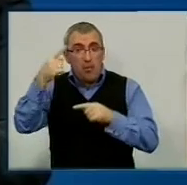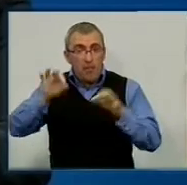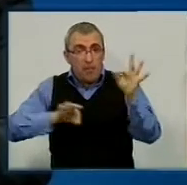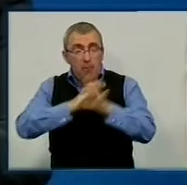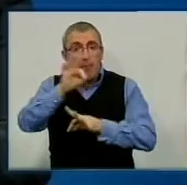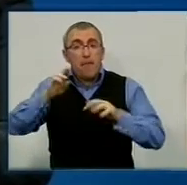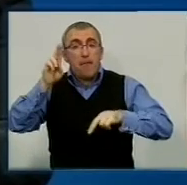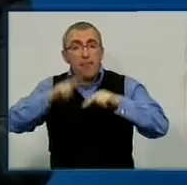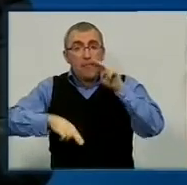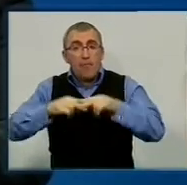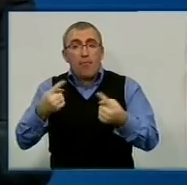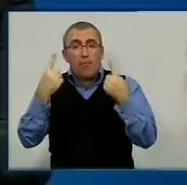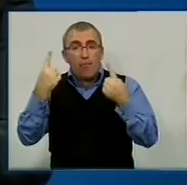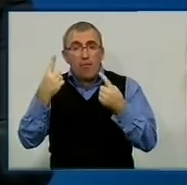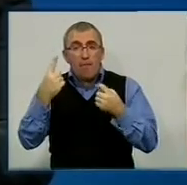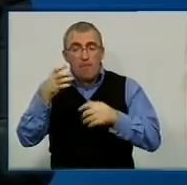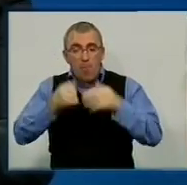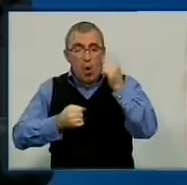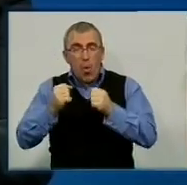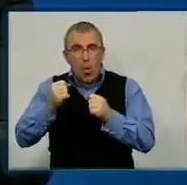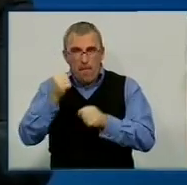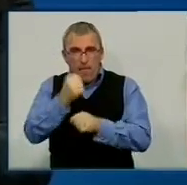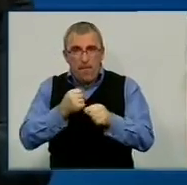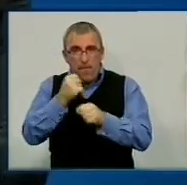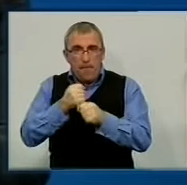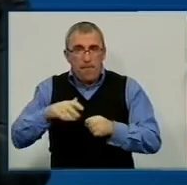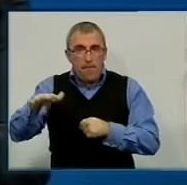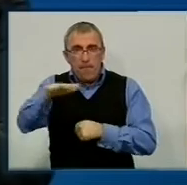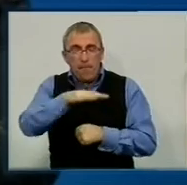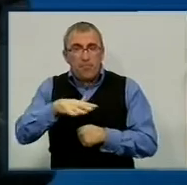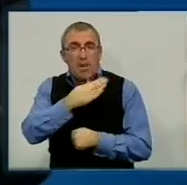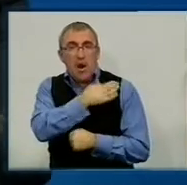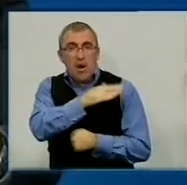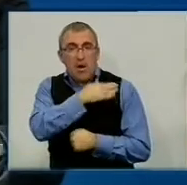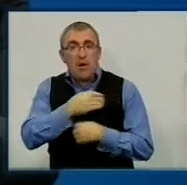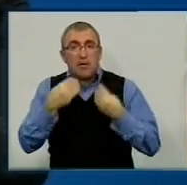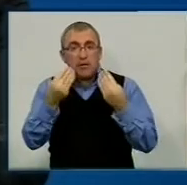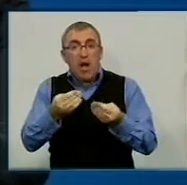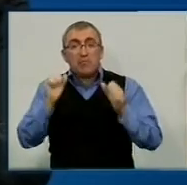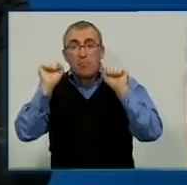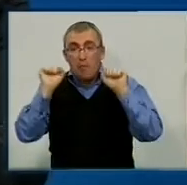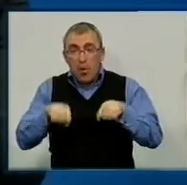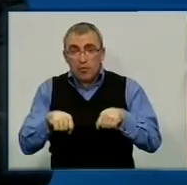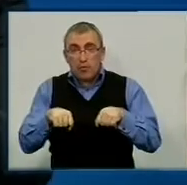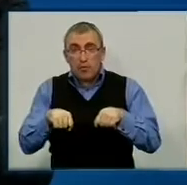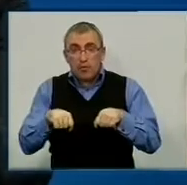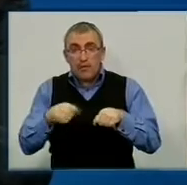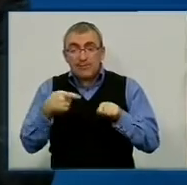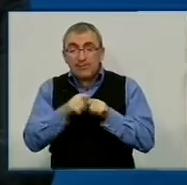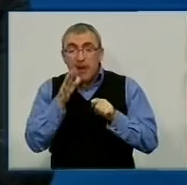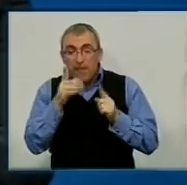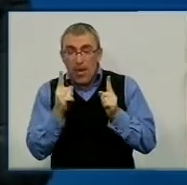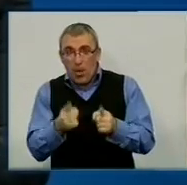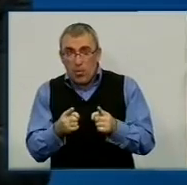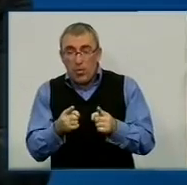будівництво Великого молокоприробного підприємства на території міста Олександрії Який дасть можливість і так далі хоча за цей період